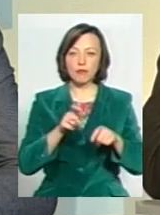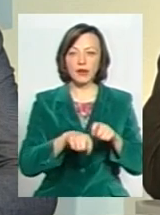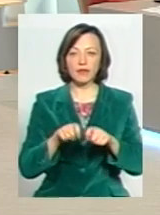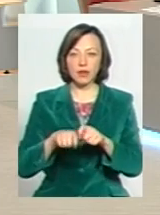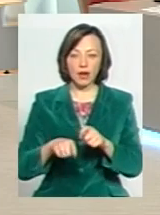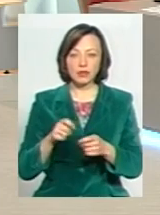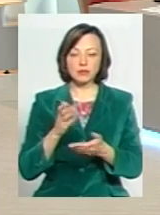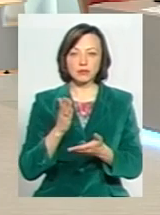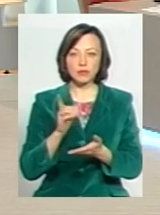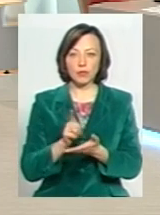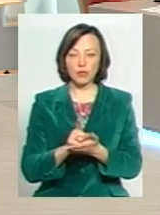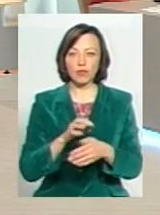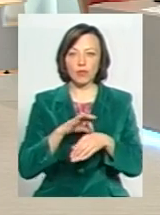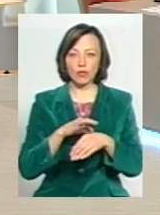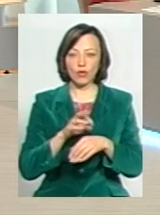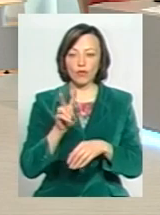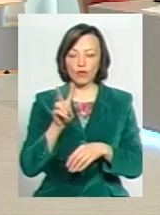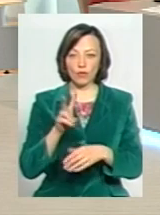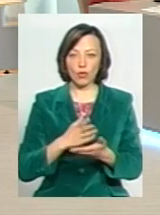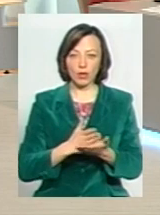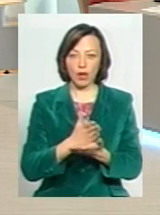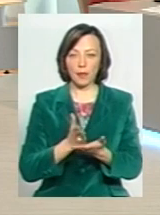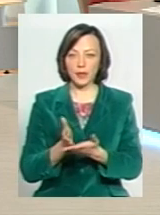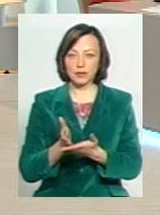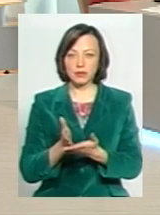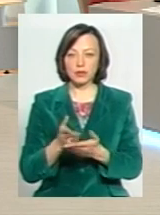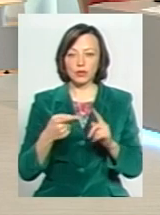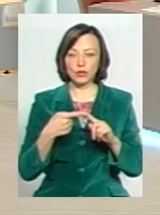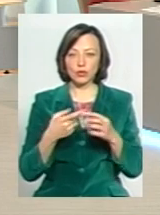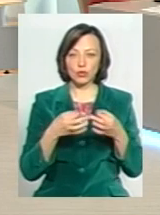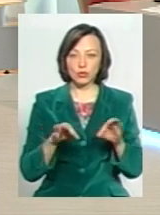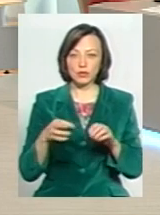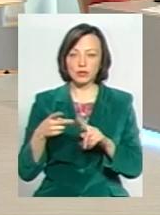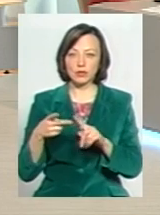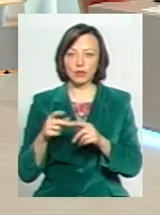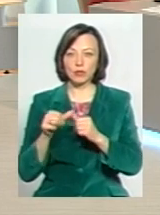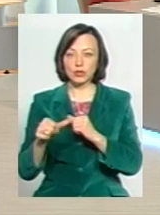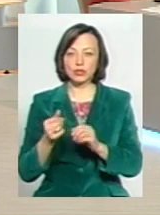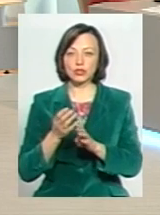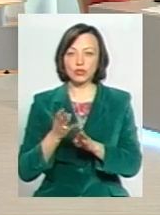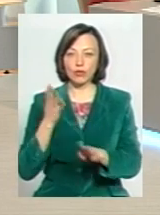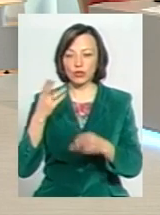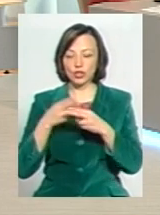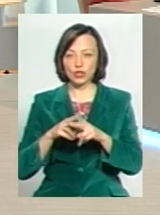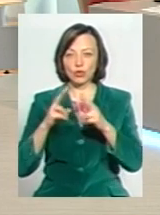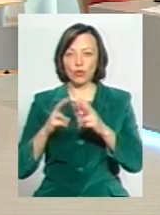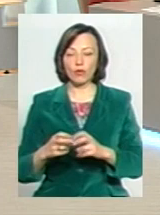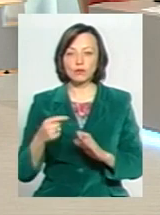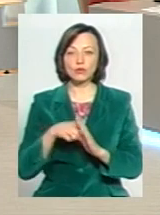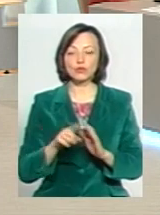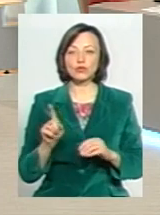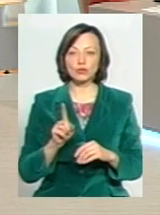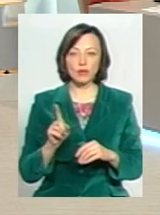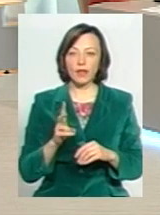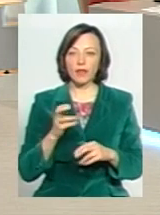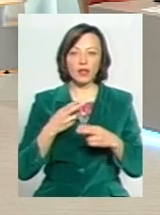Перевіряється, перевірка проходиться в двох напрямках. Це отримання дозволу і отримання позачергового технічного огляду. В чому тут суть? Тут